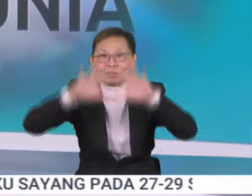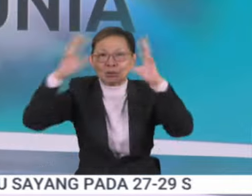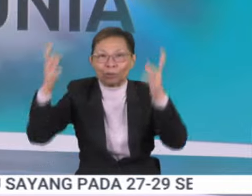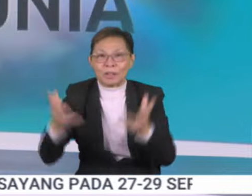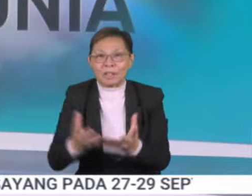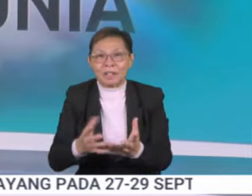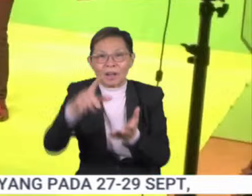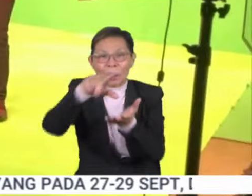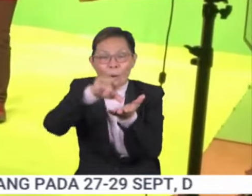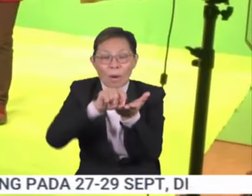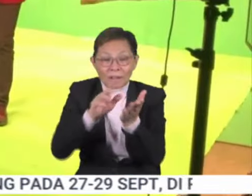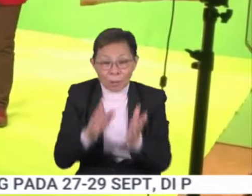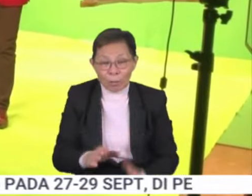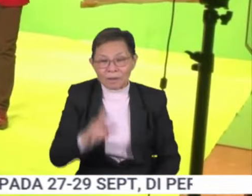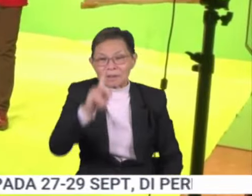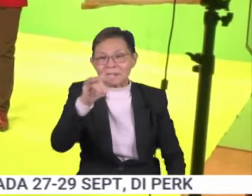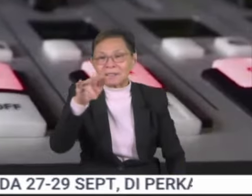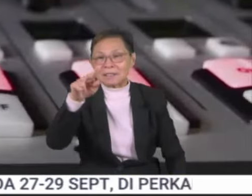laporannya.